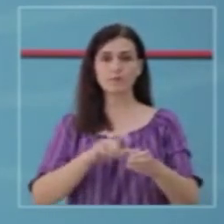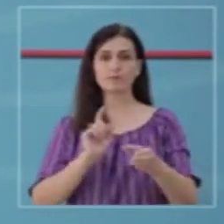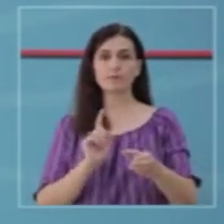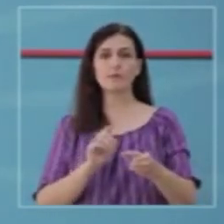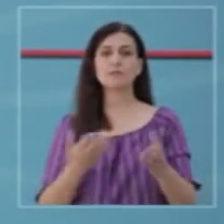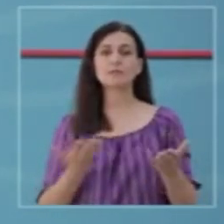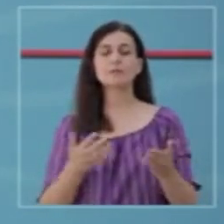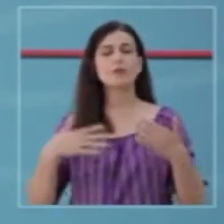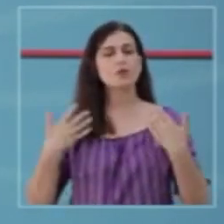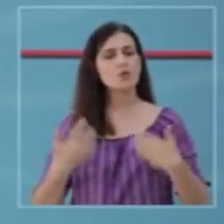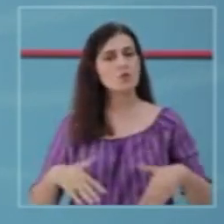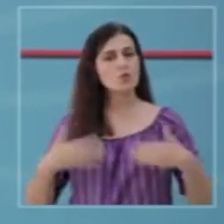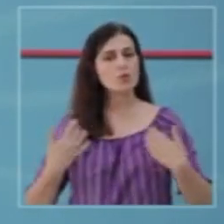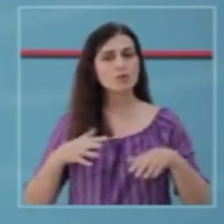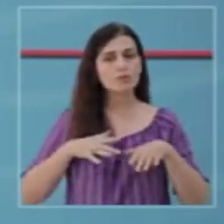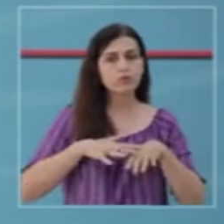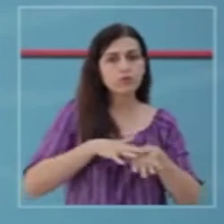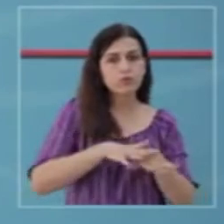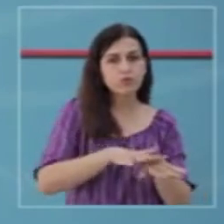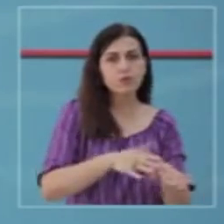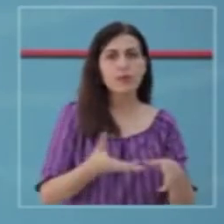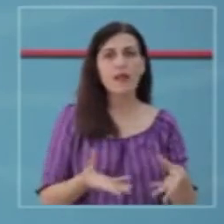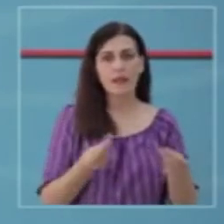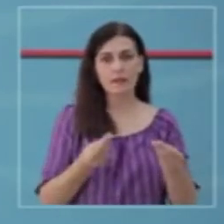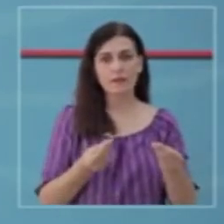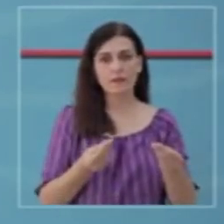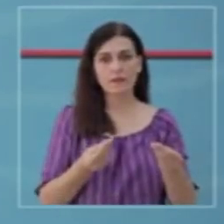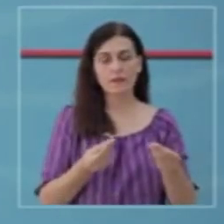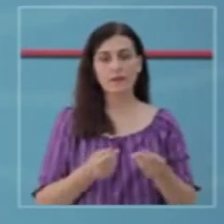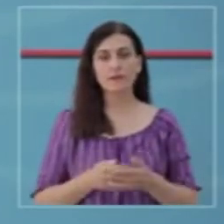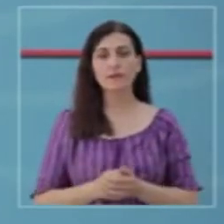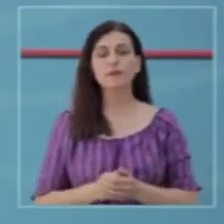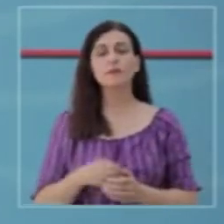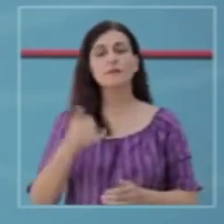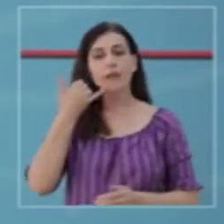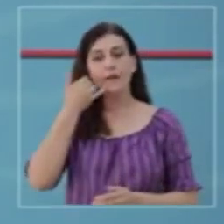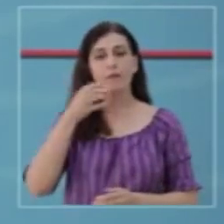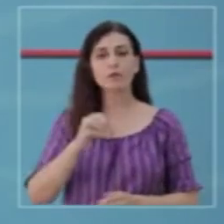për përhapjen e infeksionit. Kontaktoni nëpërmjet linjës së gjelbër